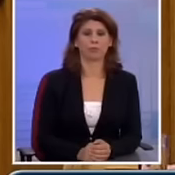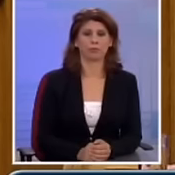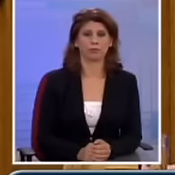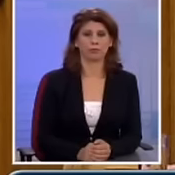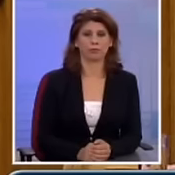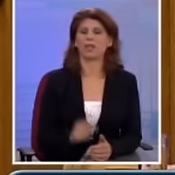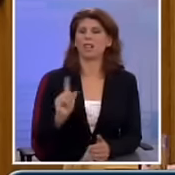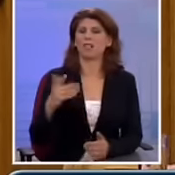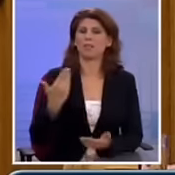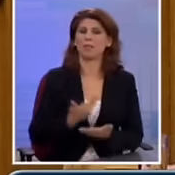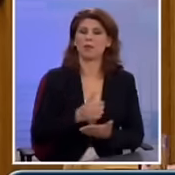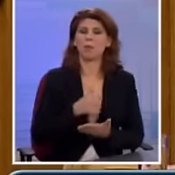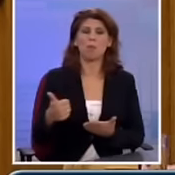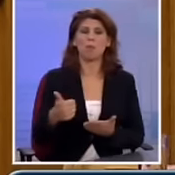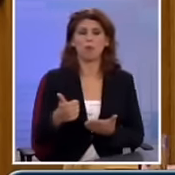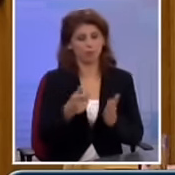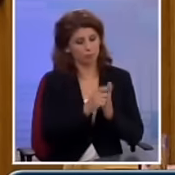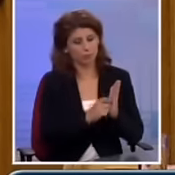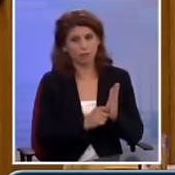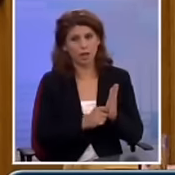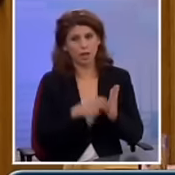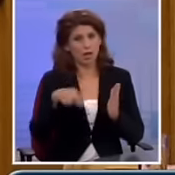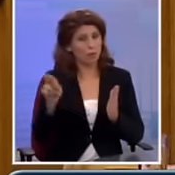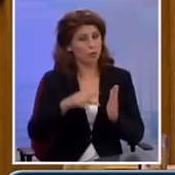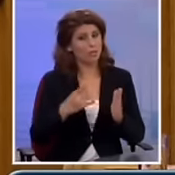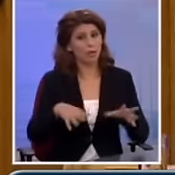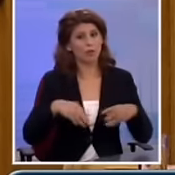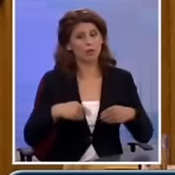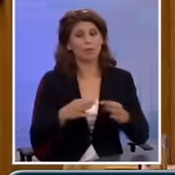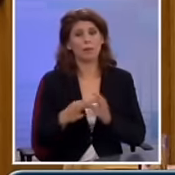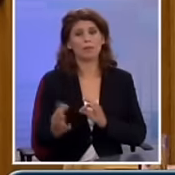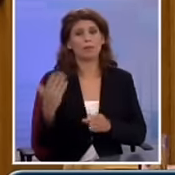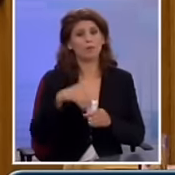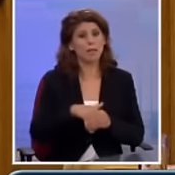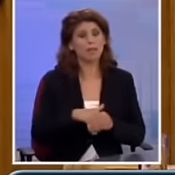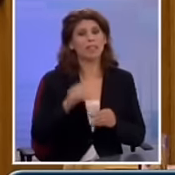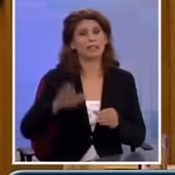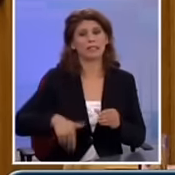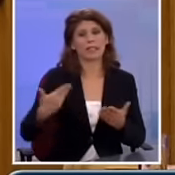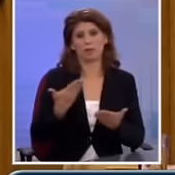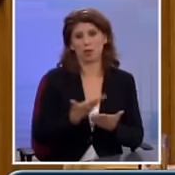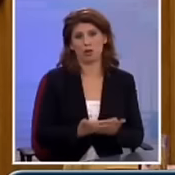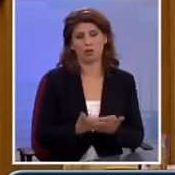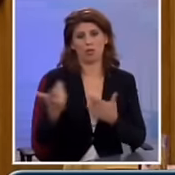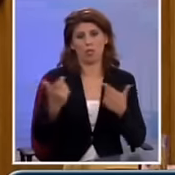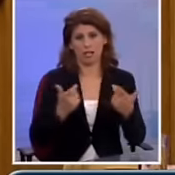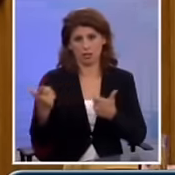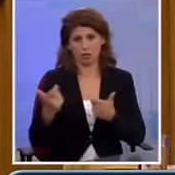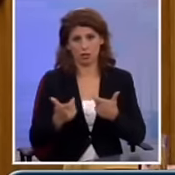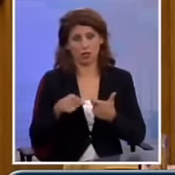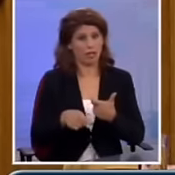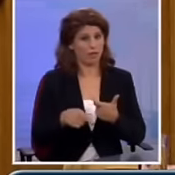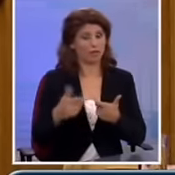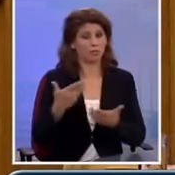Δεν καλούμαστε μόνο να αποτιμήσουμε, να απορρίψουμε ή να αποδεχθούμε τα μέτρα που συμπεριλαμβάνει η τελική πρόταση των δανειστών επί της